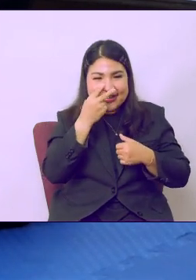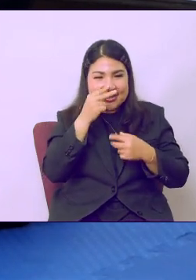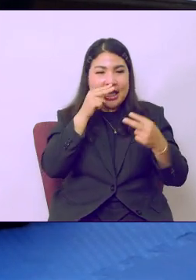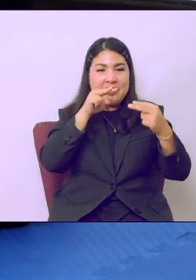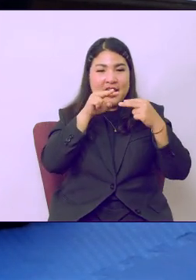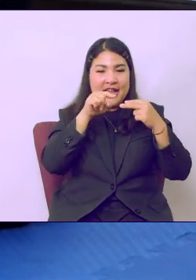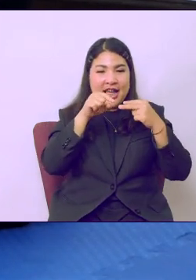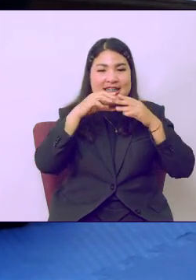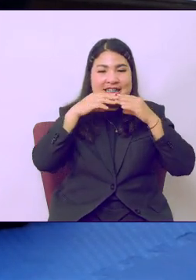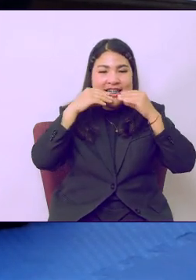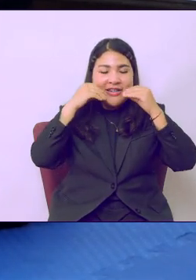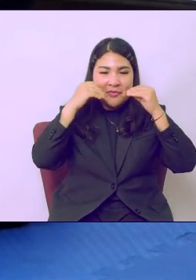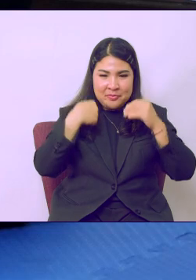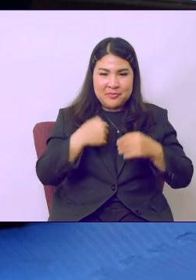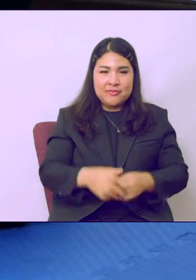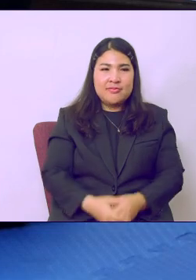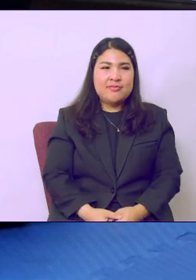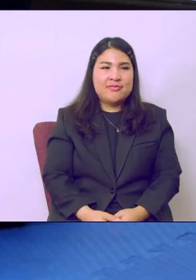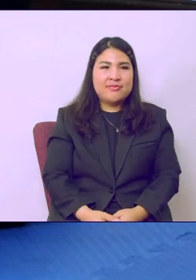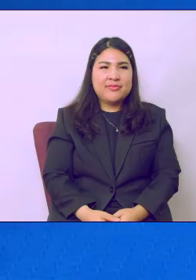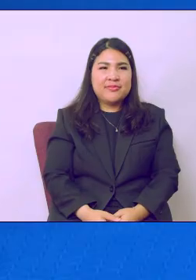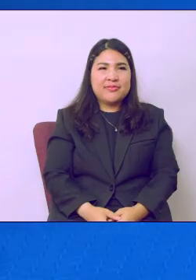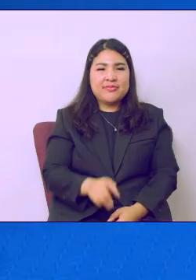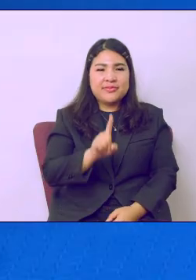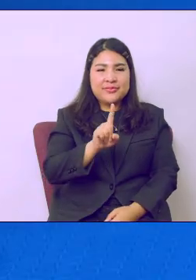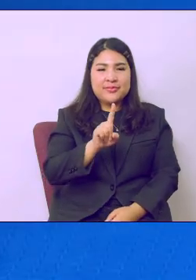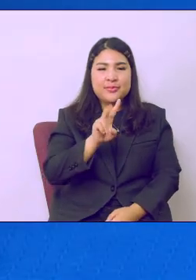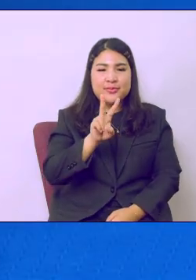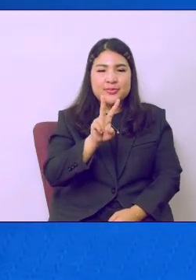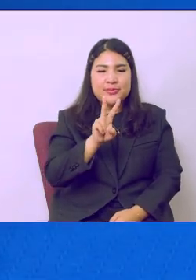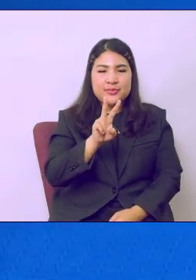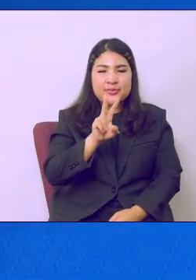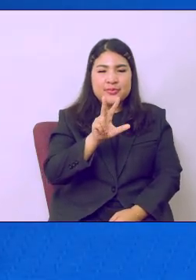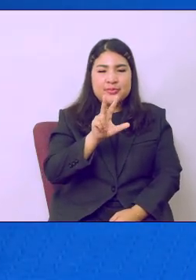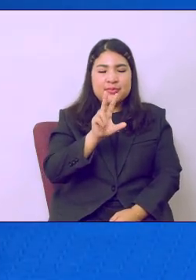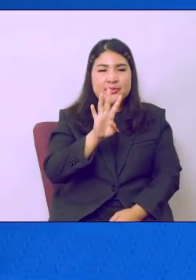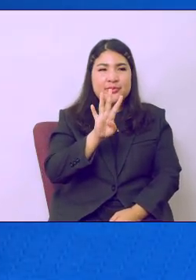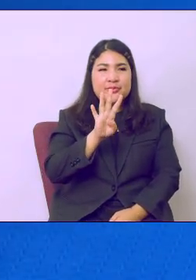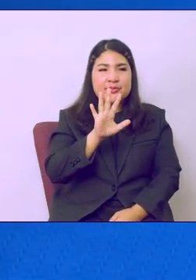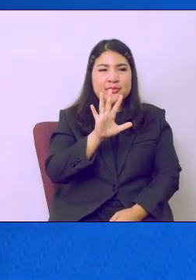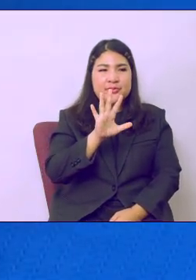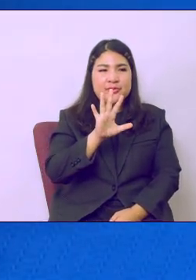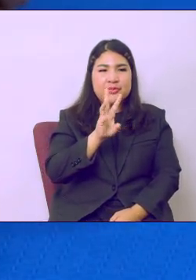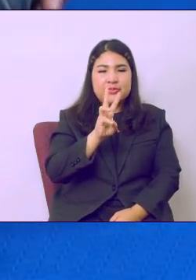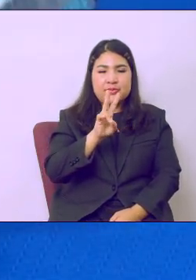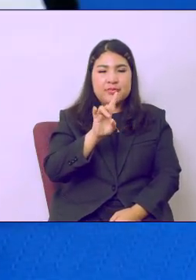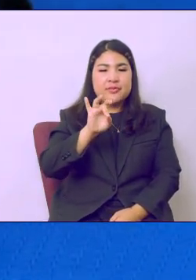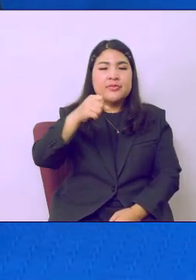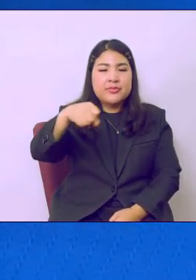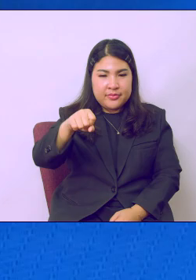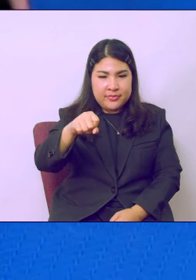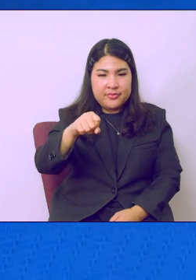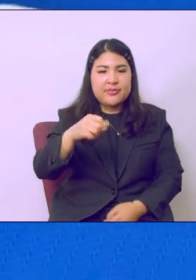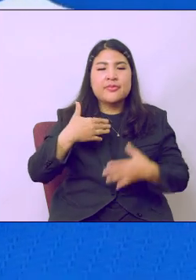1บ๊ายบายหน่อย 2 3 4 56 7 8 9แล้ว 10อ่ะ